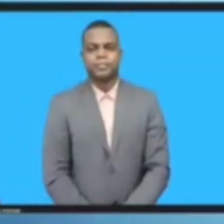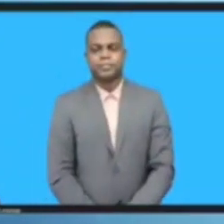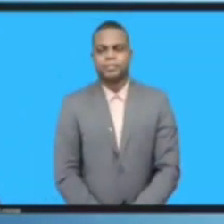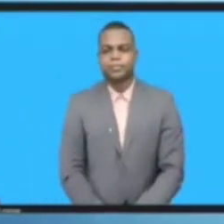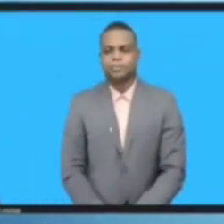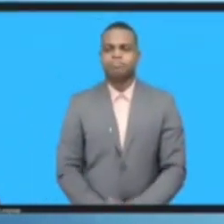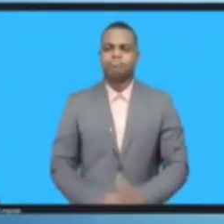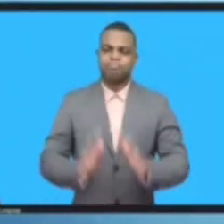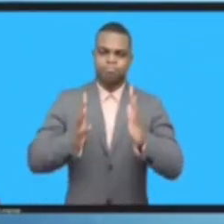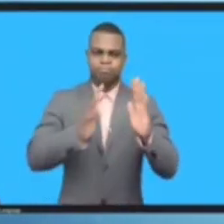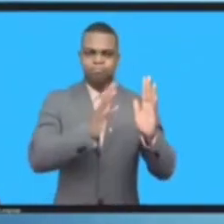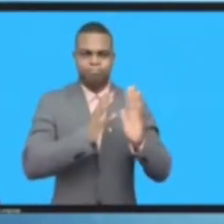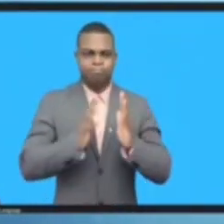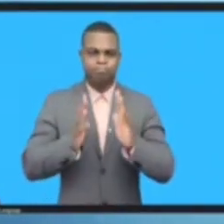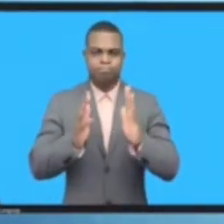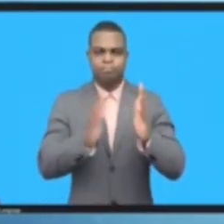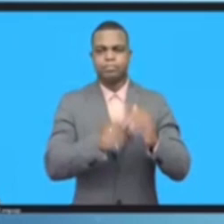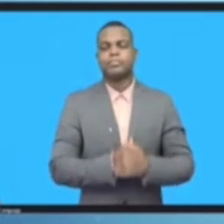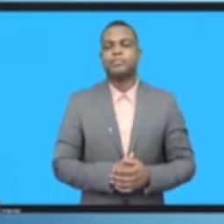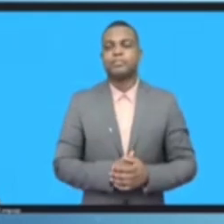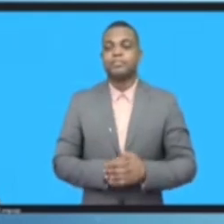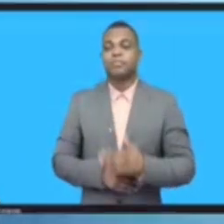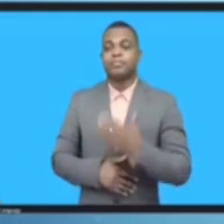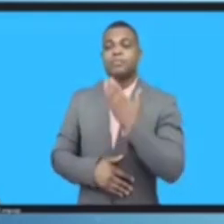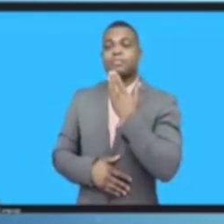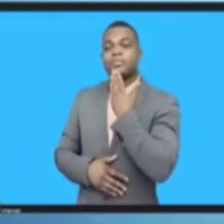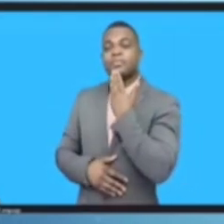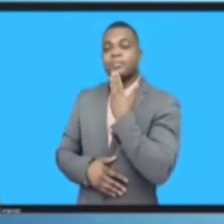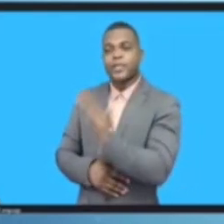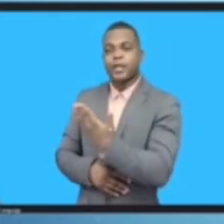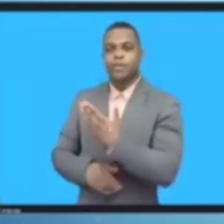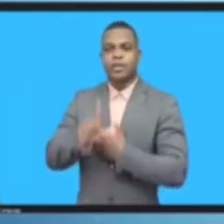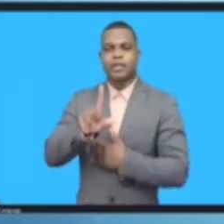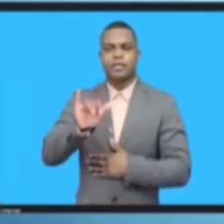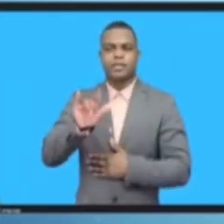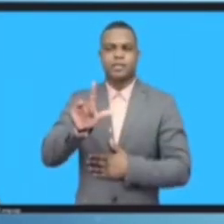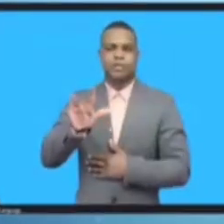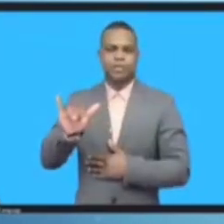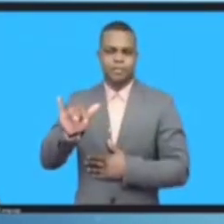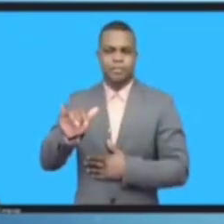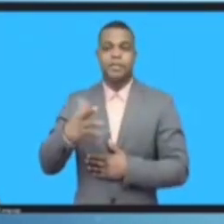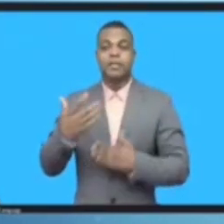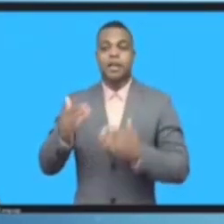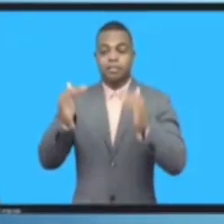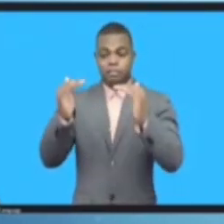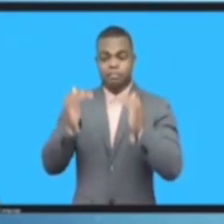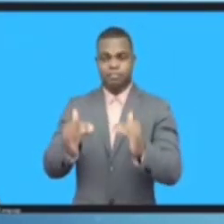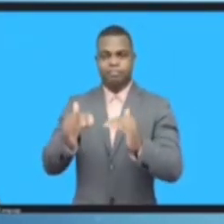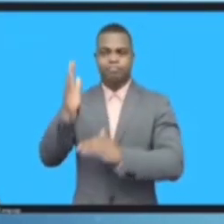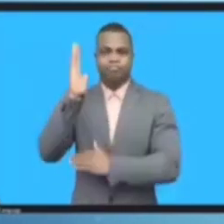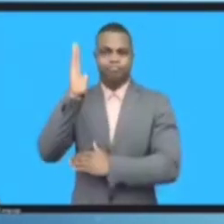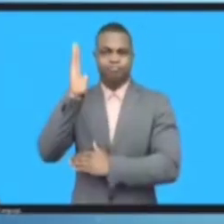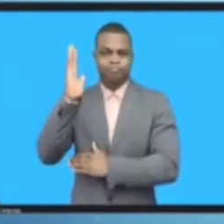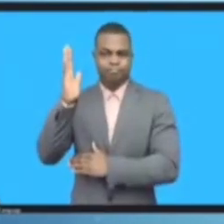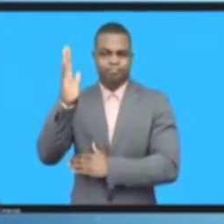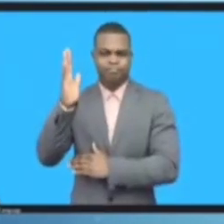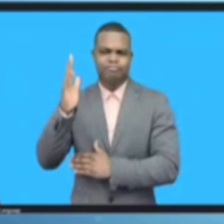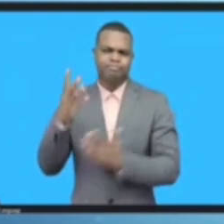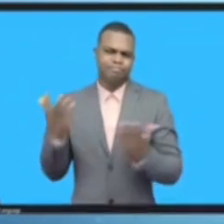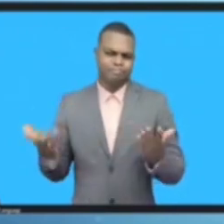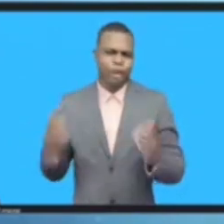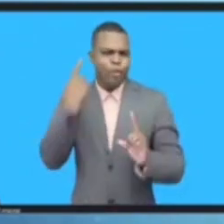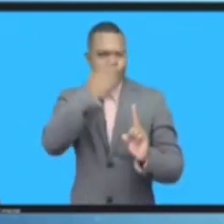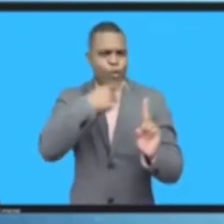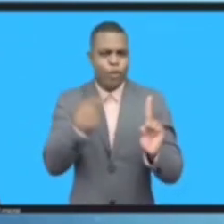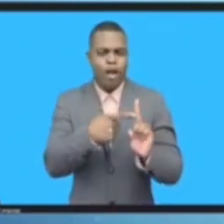Merci Lily. Orateur suivant, qui n'a pas besoin d'être présenté. Il s'agit de Vince